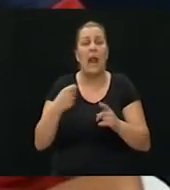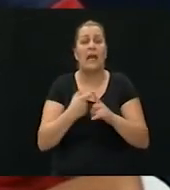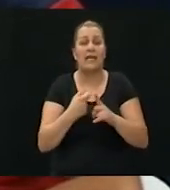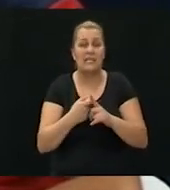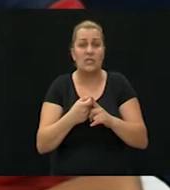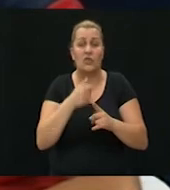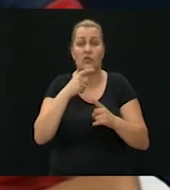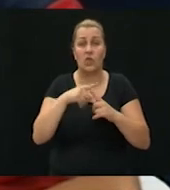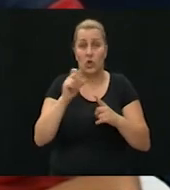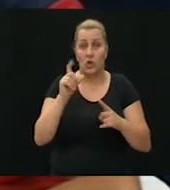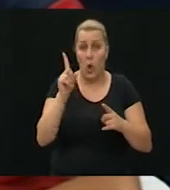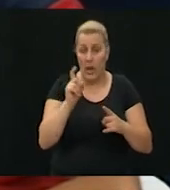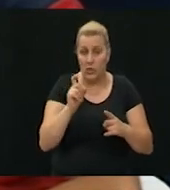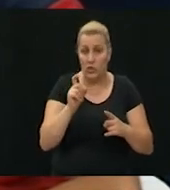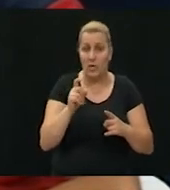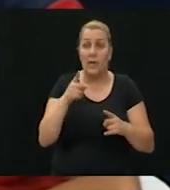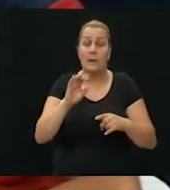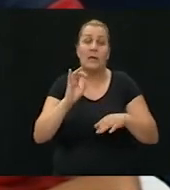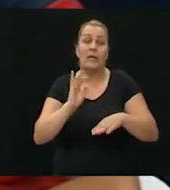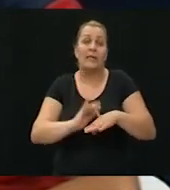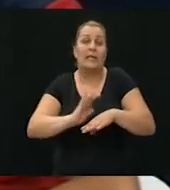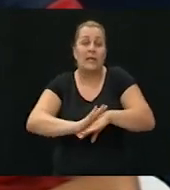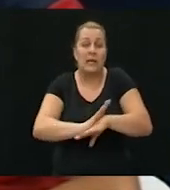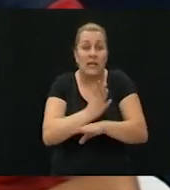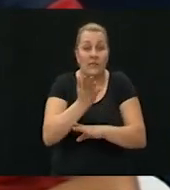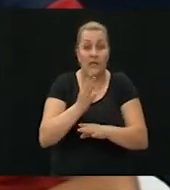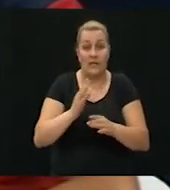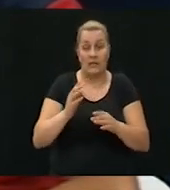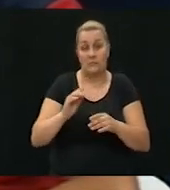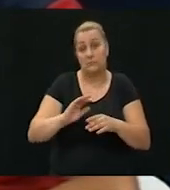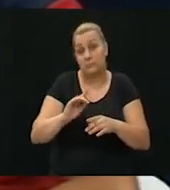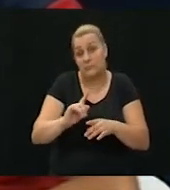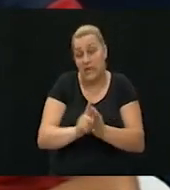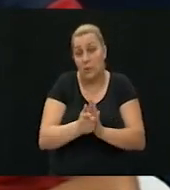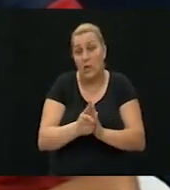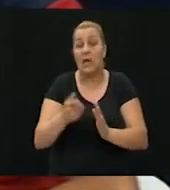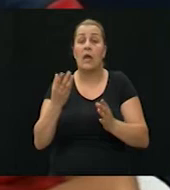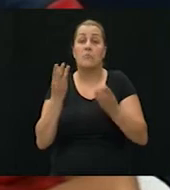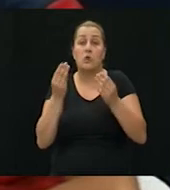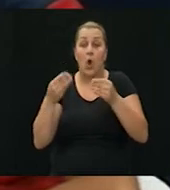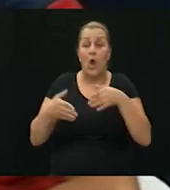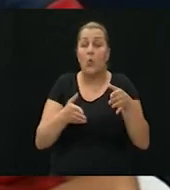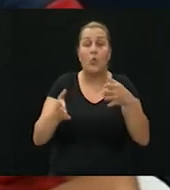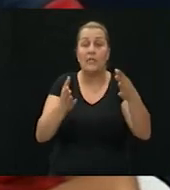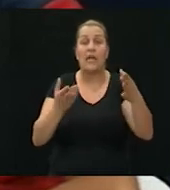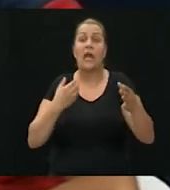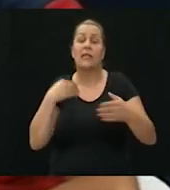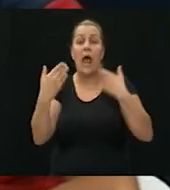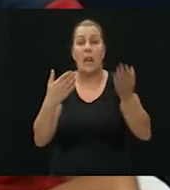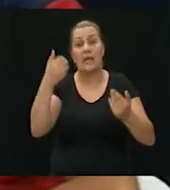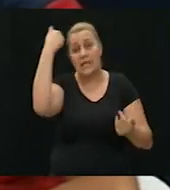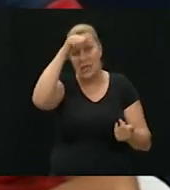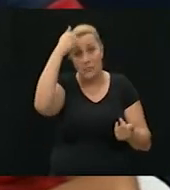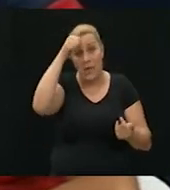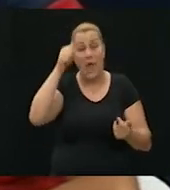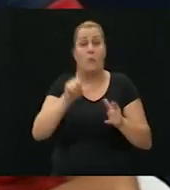Toliće. Zaista je da dirljiv trenutak, brojne ulice tada su tog dana dobile ime po pripadnicima, a na samom ulazu u